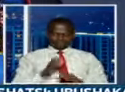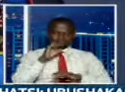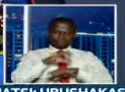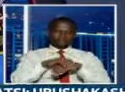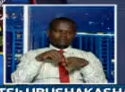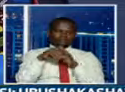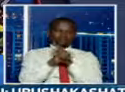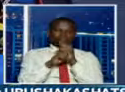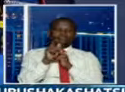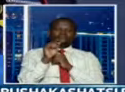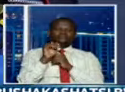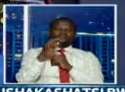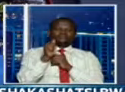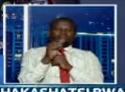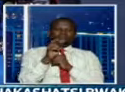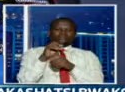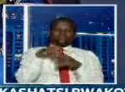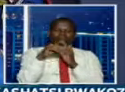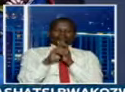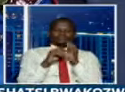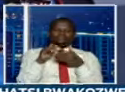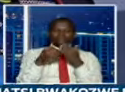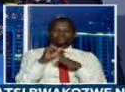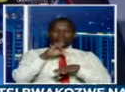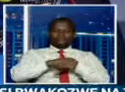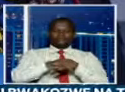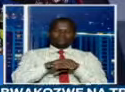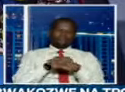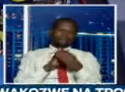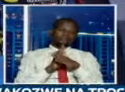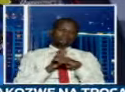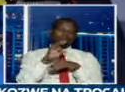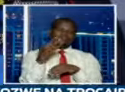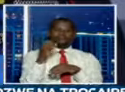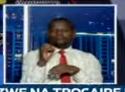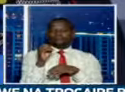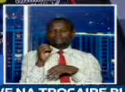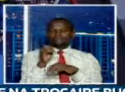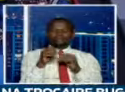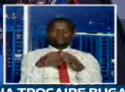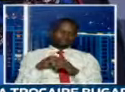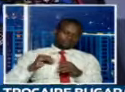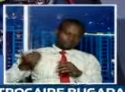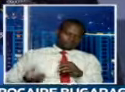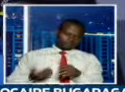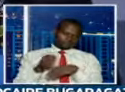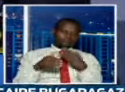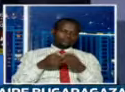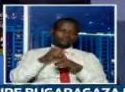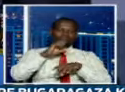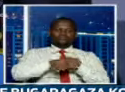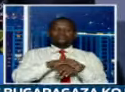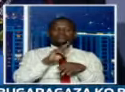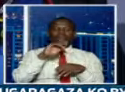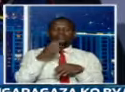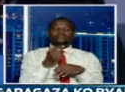mu murenge wa Kigabiro mu karere ka Rwamagana we yafatanywe ibiro bisaga 30 by'urumogi, naho umugore yafatanywe